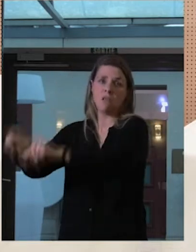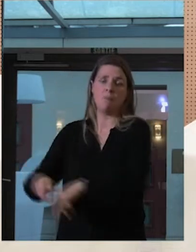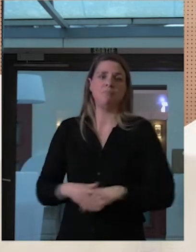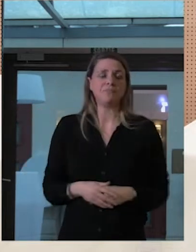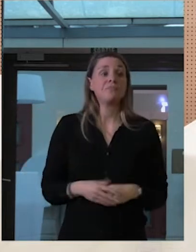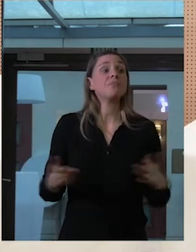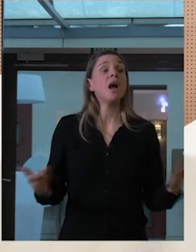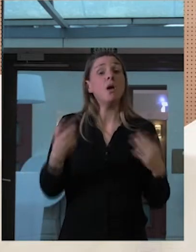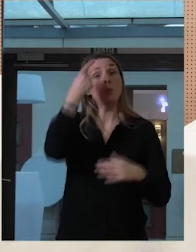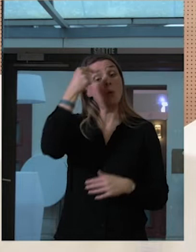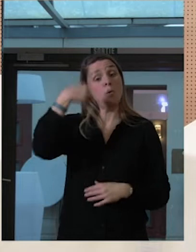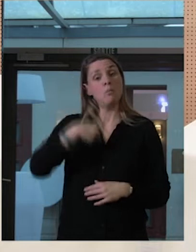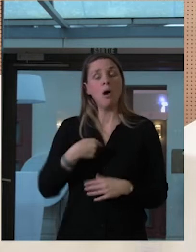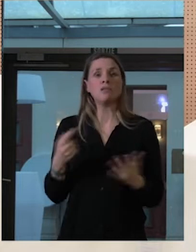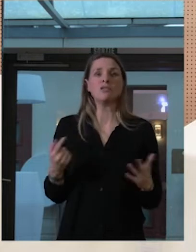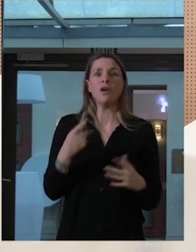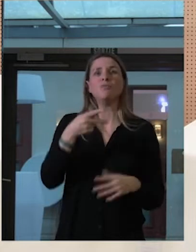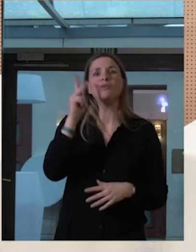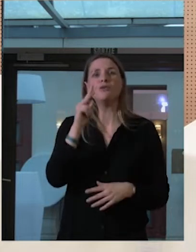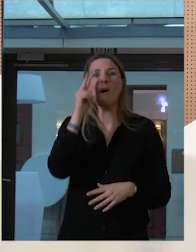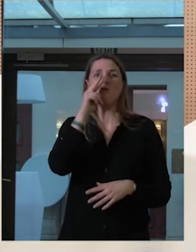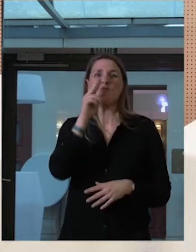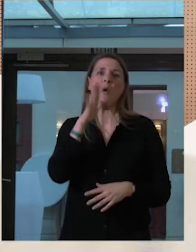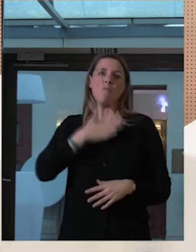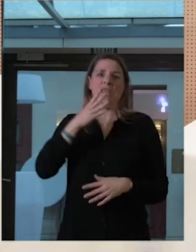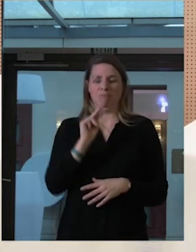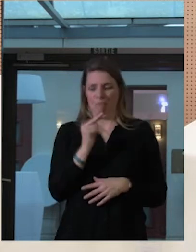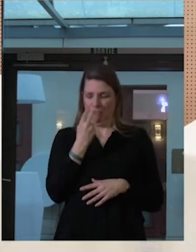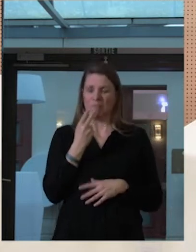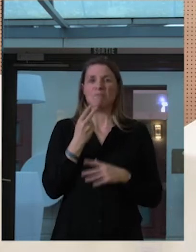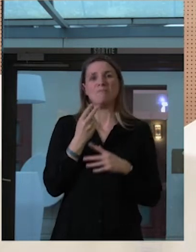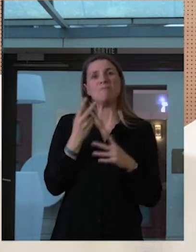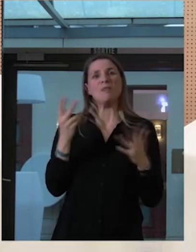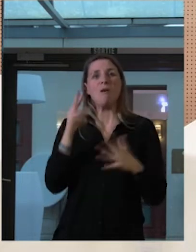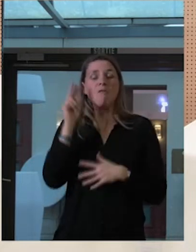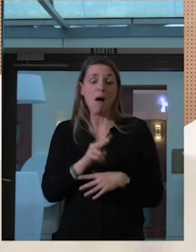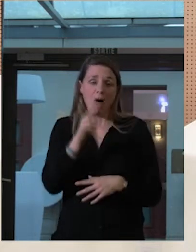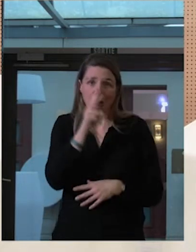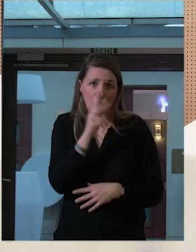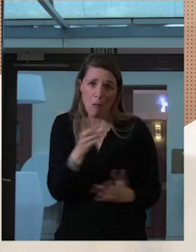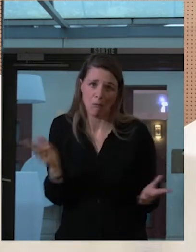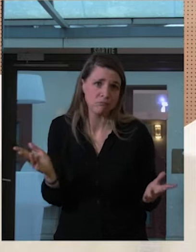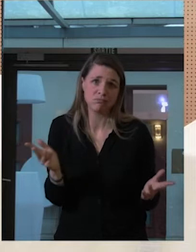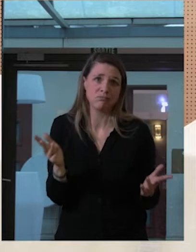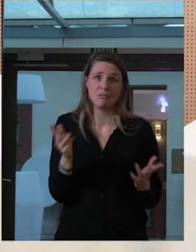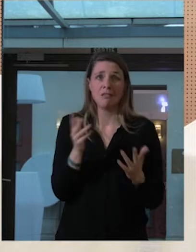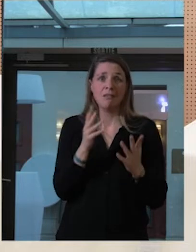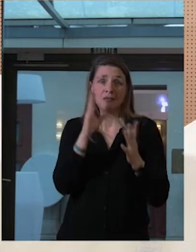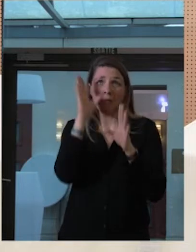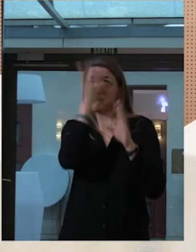Pour moi, ça a été plutôt de l'autodérision, à vrai dire. C'est vrai que plus on en rigole, plus on passe à autre